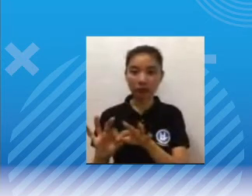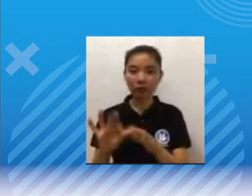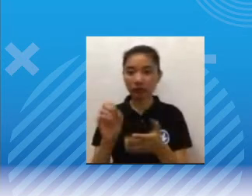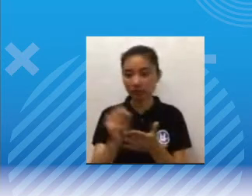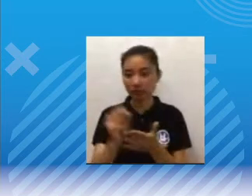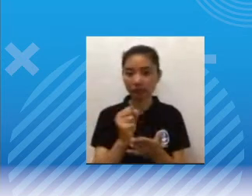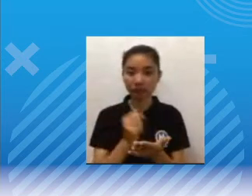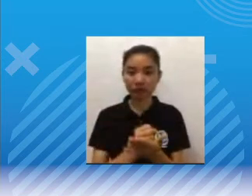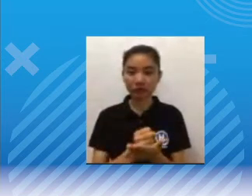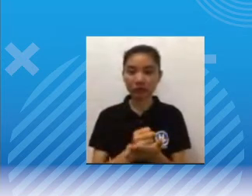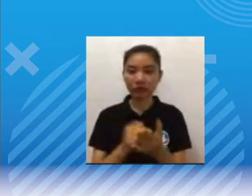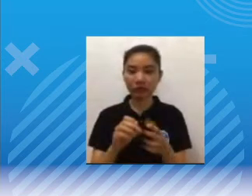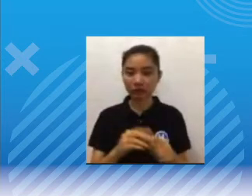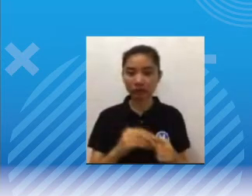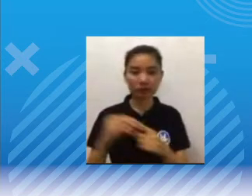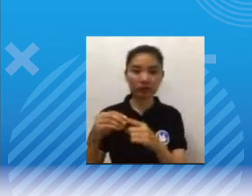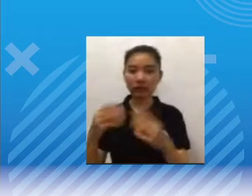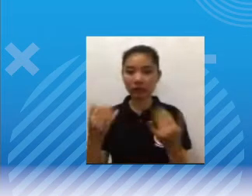ng pandemya.